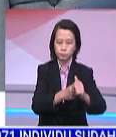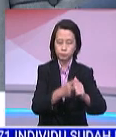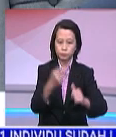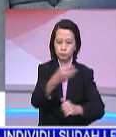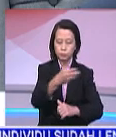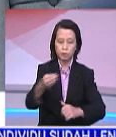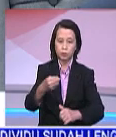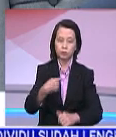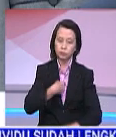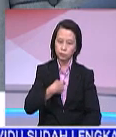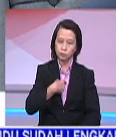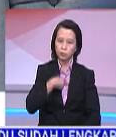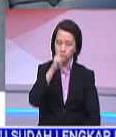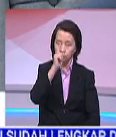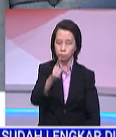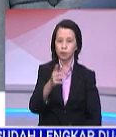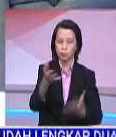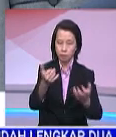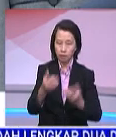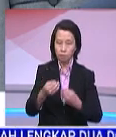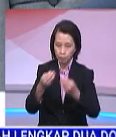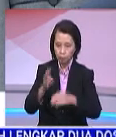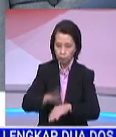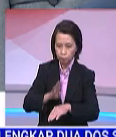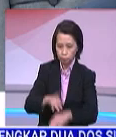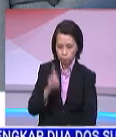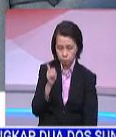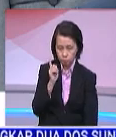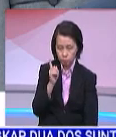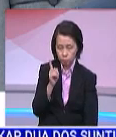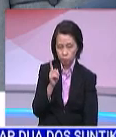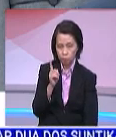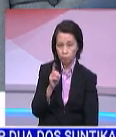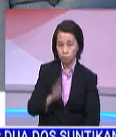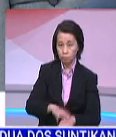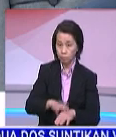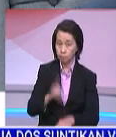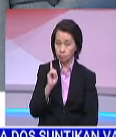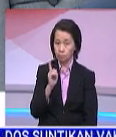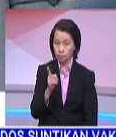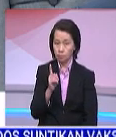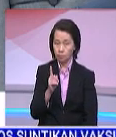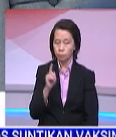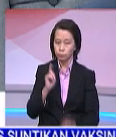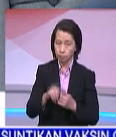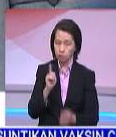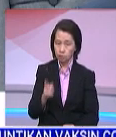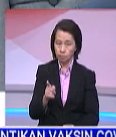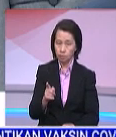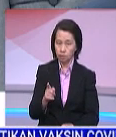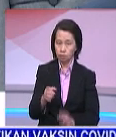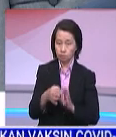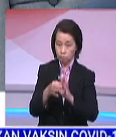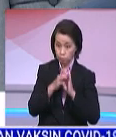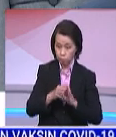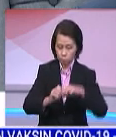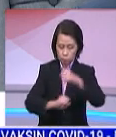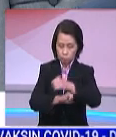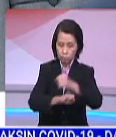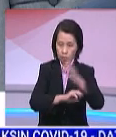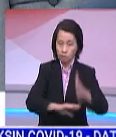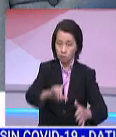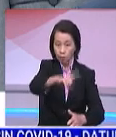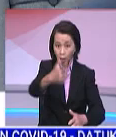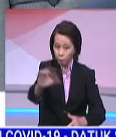Hai dan Dana saya juga sebenarnya ingin memberi amaran kepada eh tercepat the pemilik struktur-struktur yang